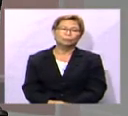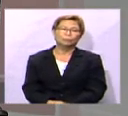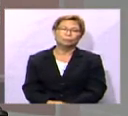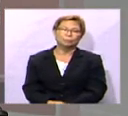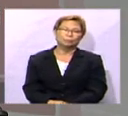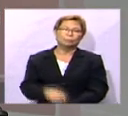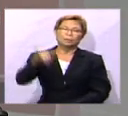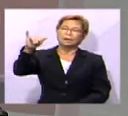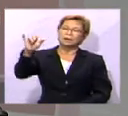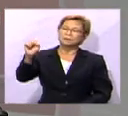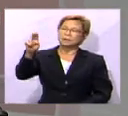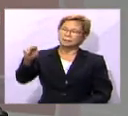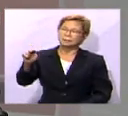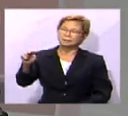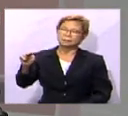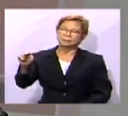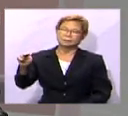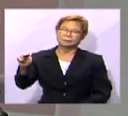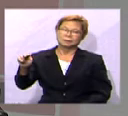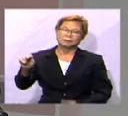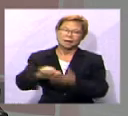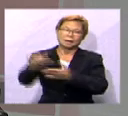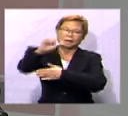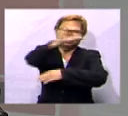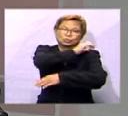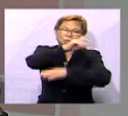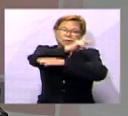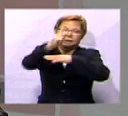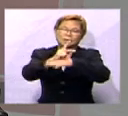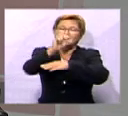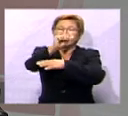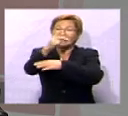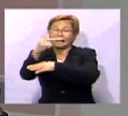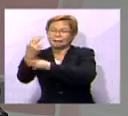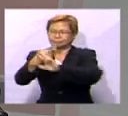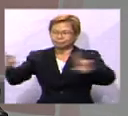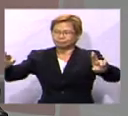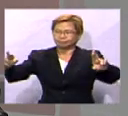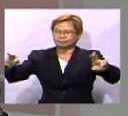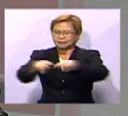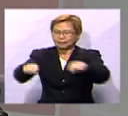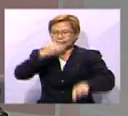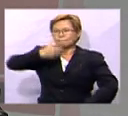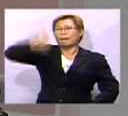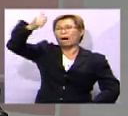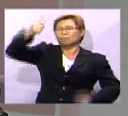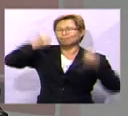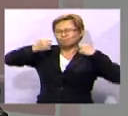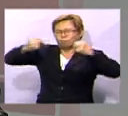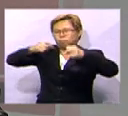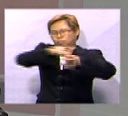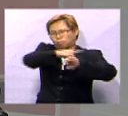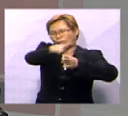Institut Sukan Negara ISN menerusi Akademi Kejurulatihan Kebangsaan AKK menyediakan platform terbaik bagi mengukuhkan